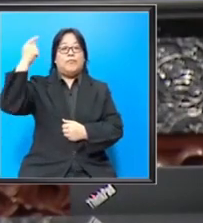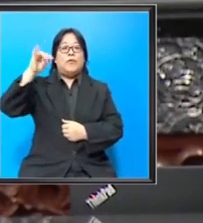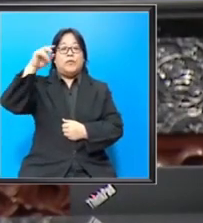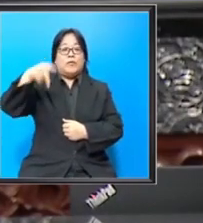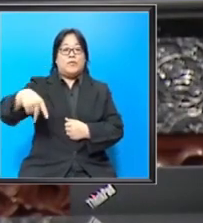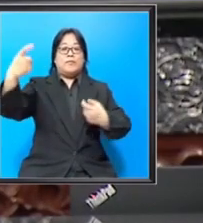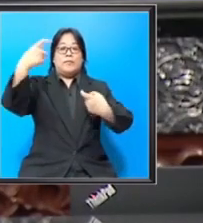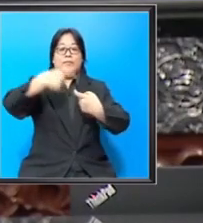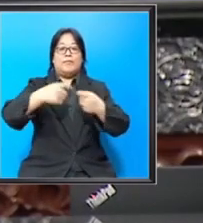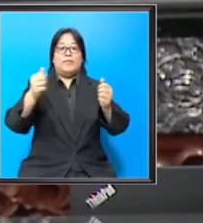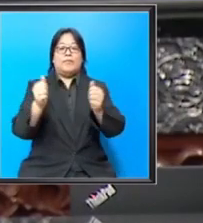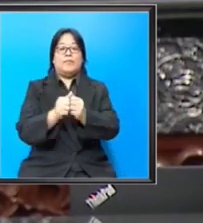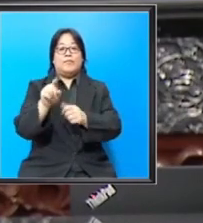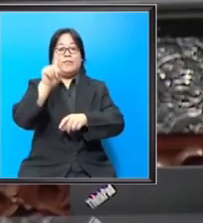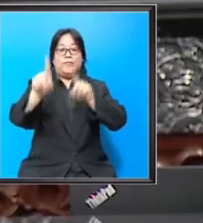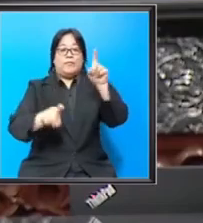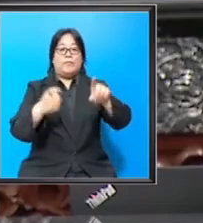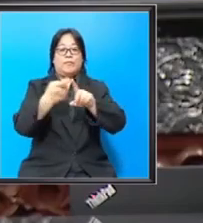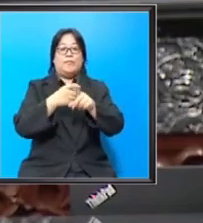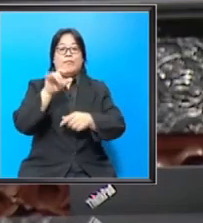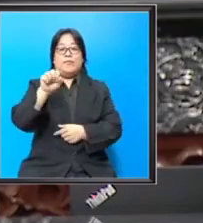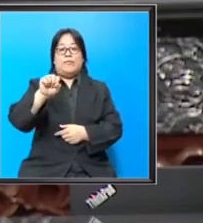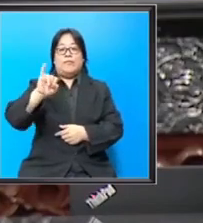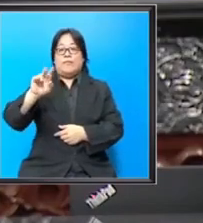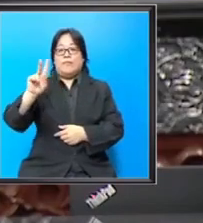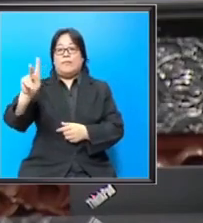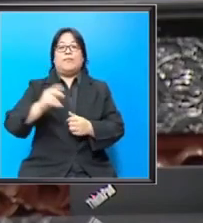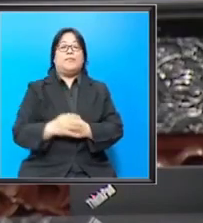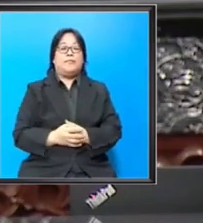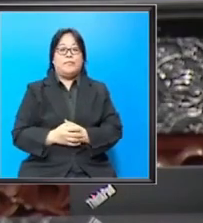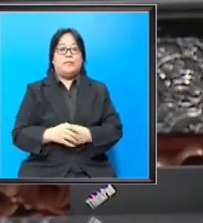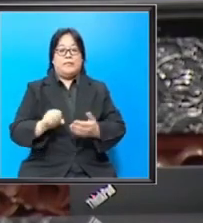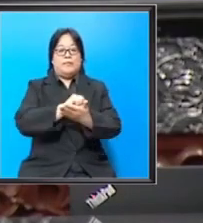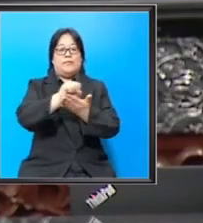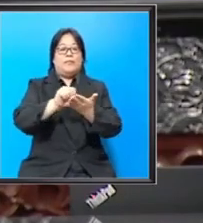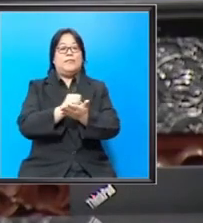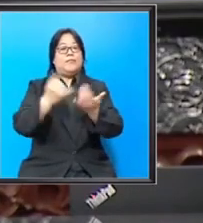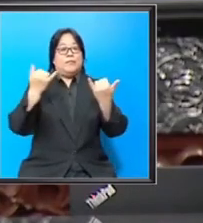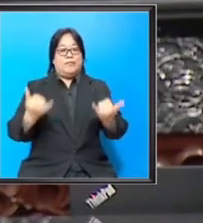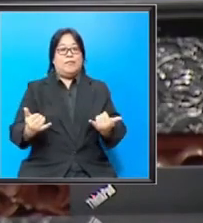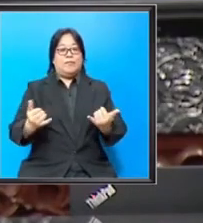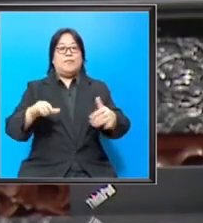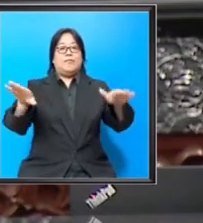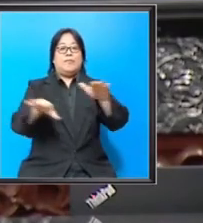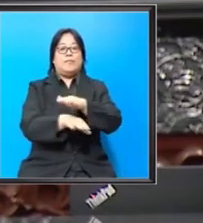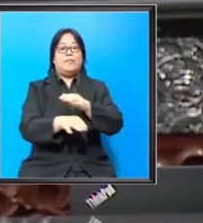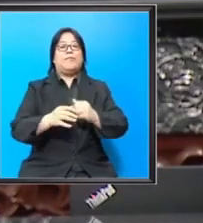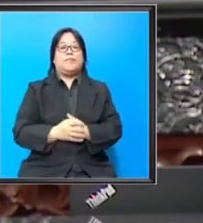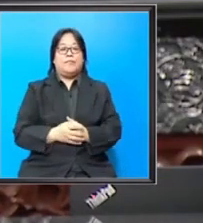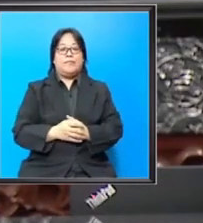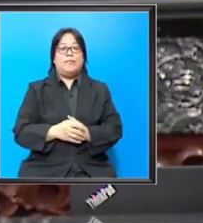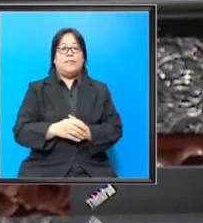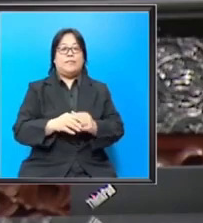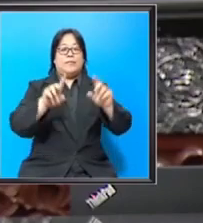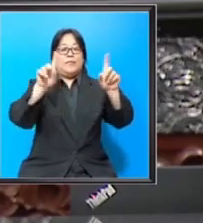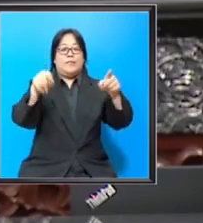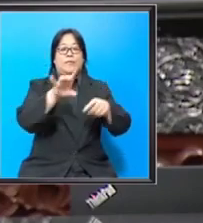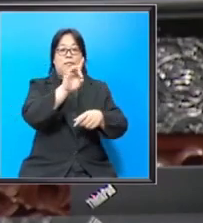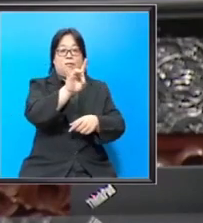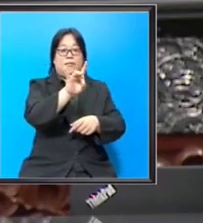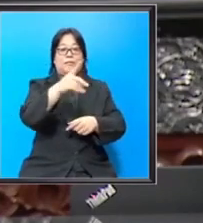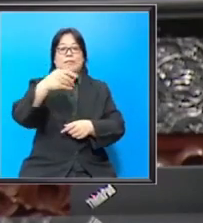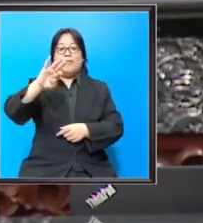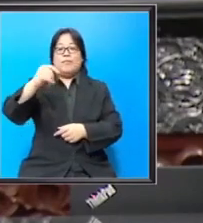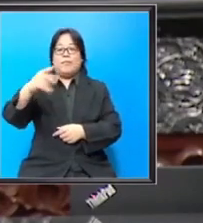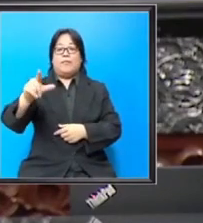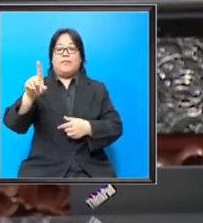berhubung dengan pertanyaan dari yang promosi kesehatan sedang dijalankan dibawah perangan 8 perintah